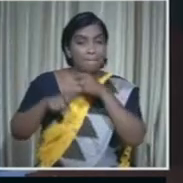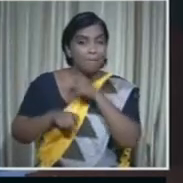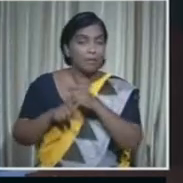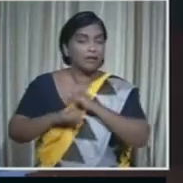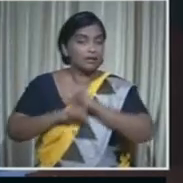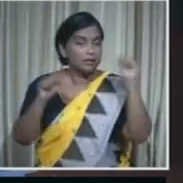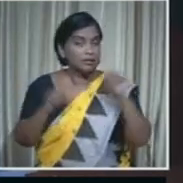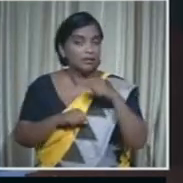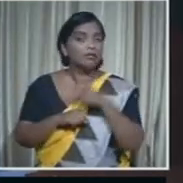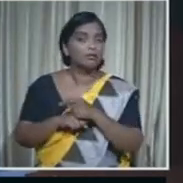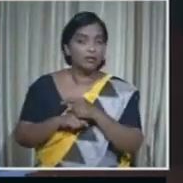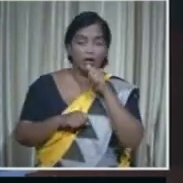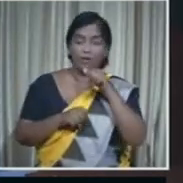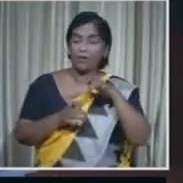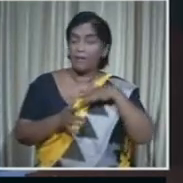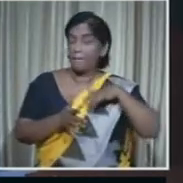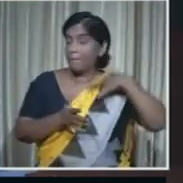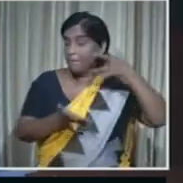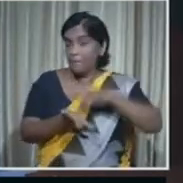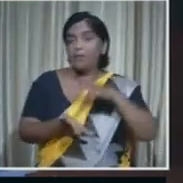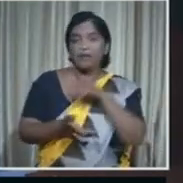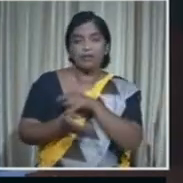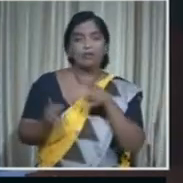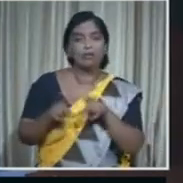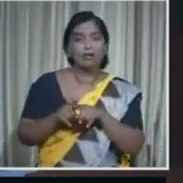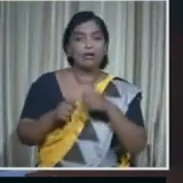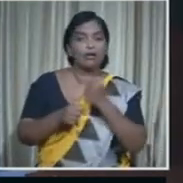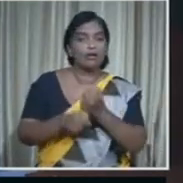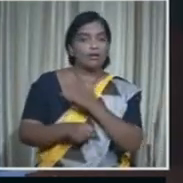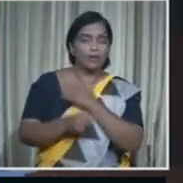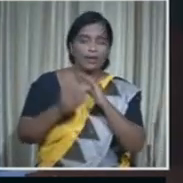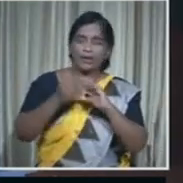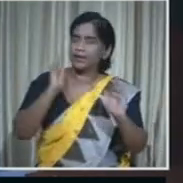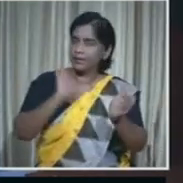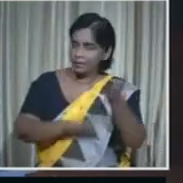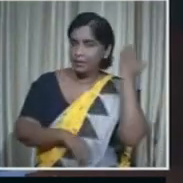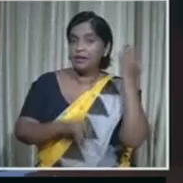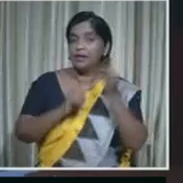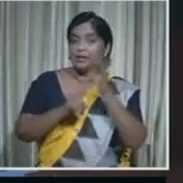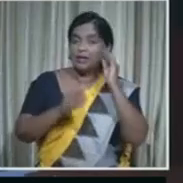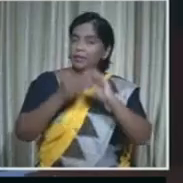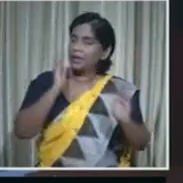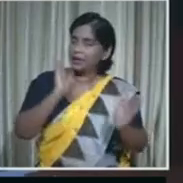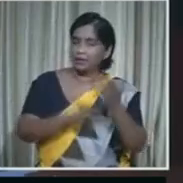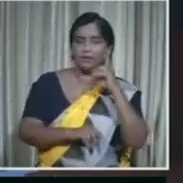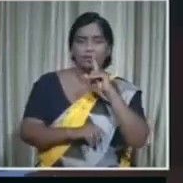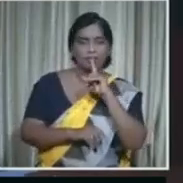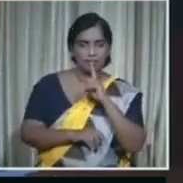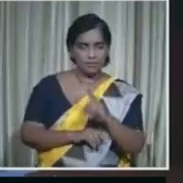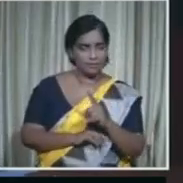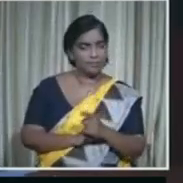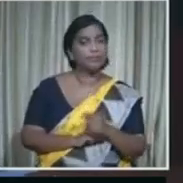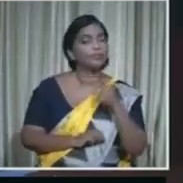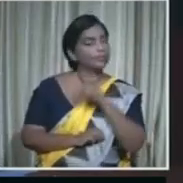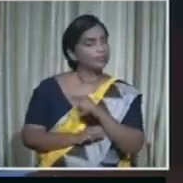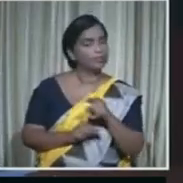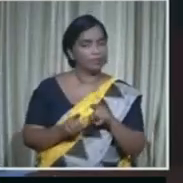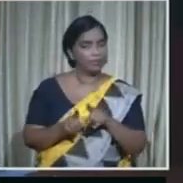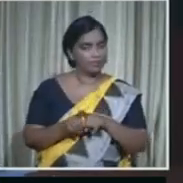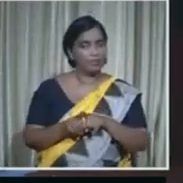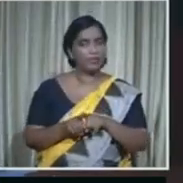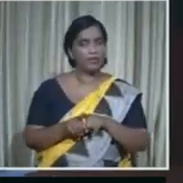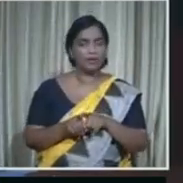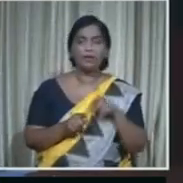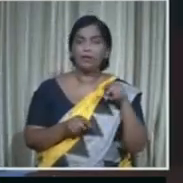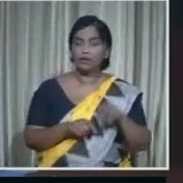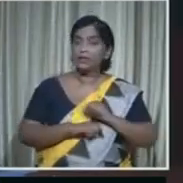අරගලයේ එක කේන්ද්‍රීය ප්‍රශ්නයක් තිබෙනවා. ගෝටා ගෝ හෝම් ජනාධිපතිවරයා ගෙදර යන්න කියලා. ඒ නිසා ඒක තමයි